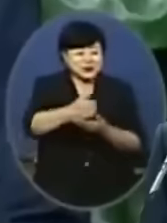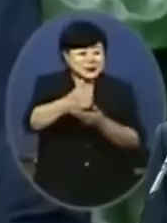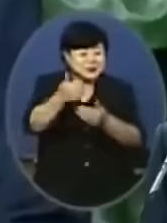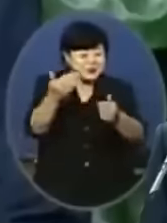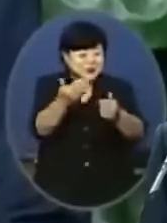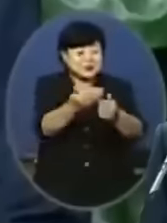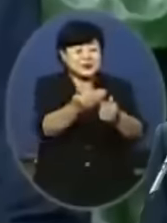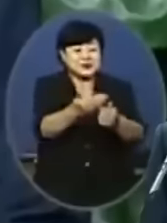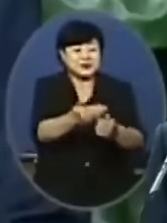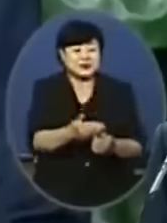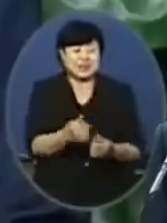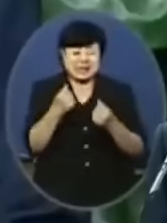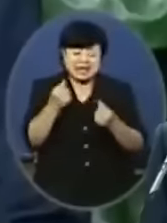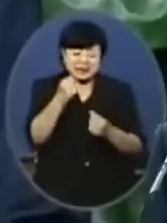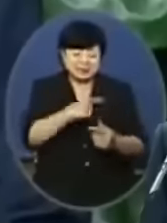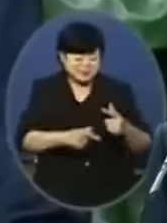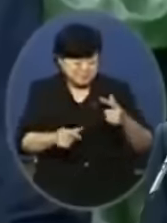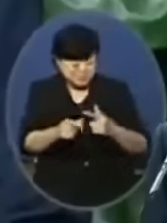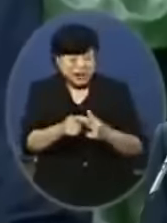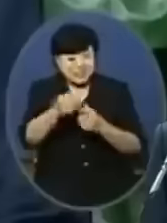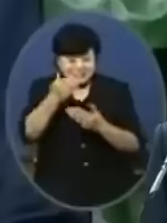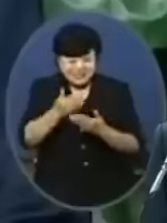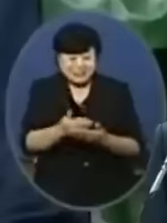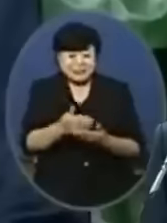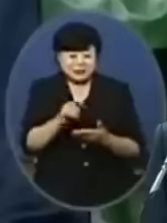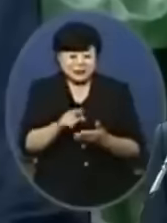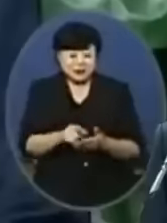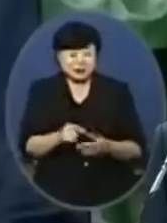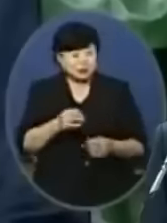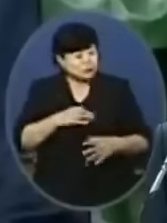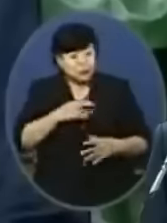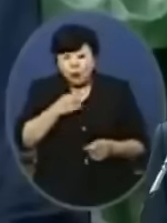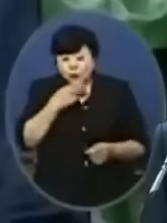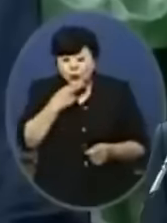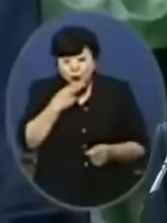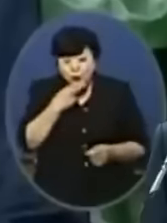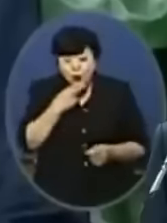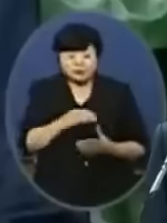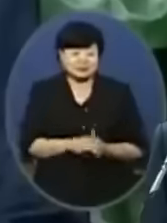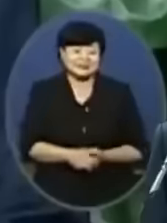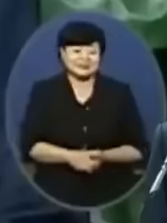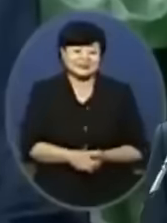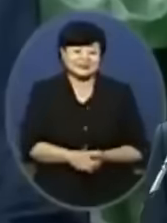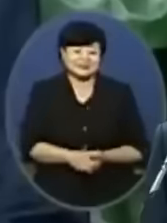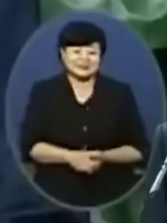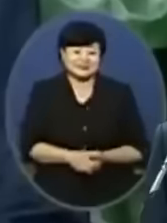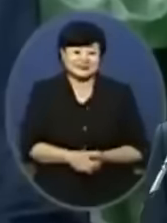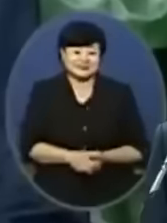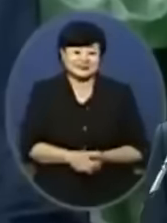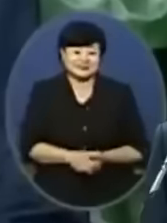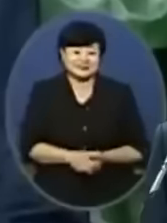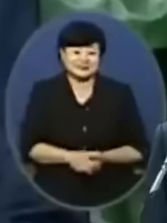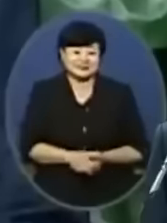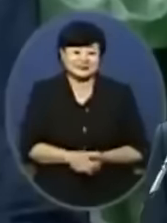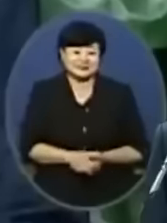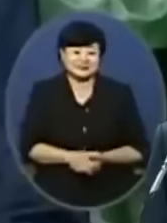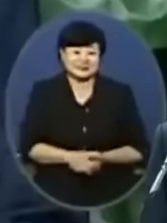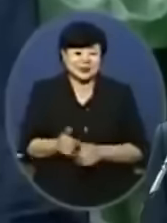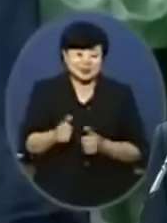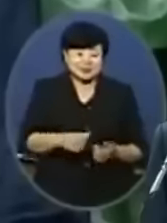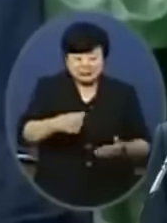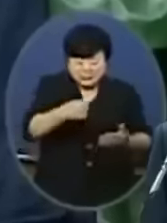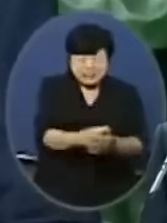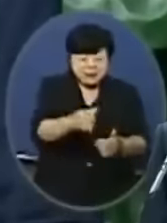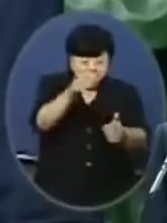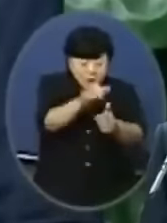주님이 우리의 백으로 플러스 알파가 되어 있으면 무엇이 두렵겠습니까? 두렵지 않습니다. 함 죽을 각오하고